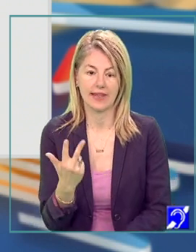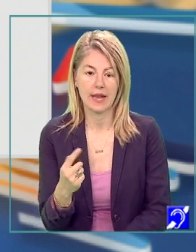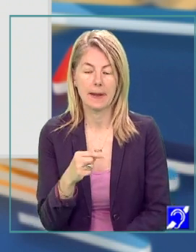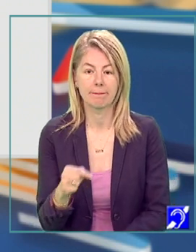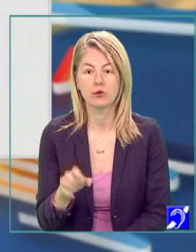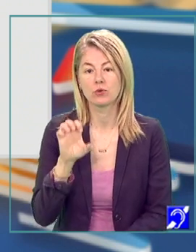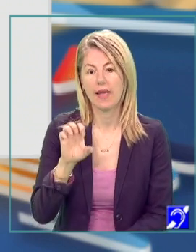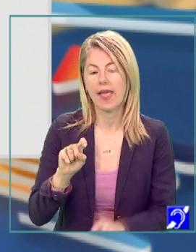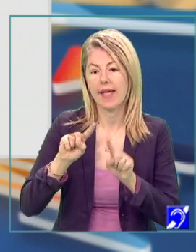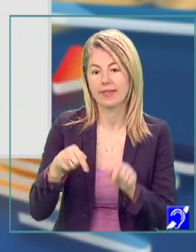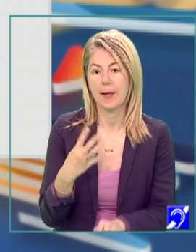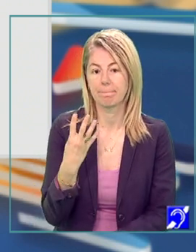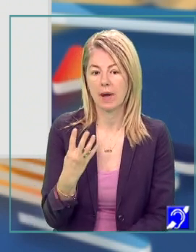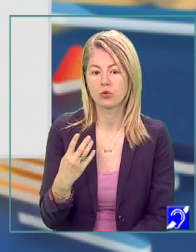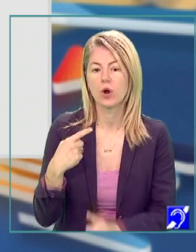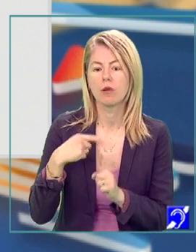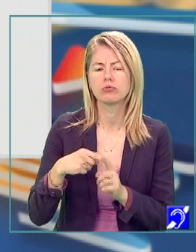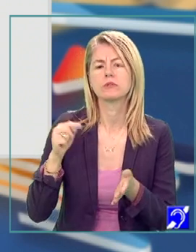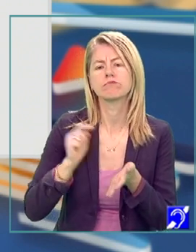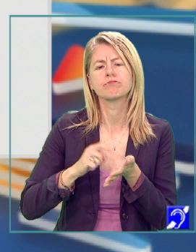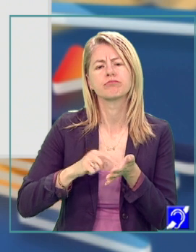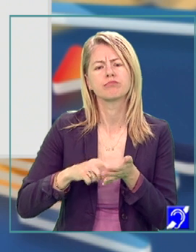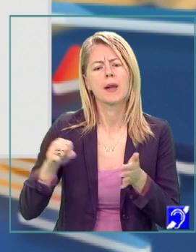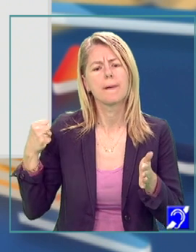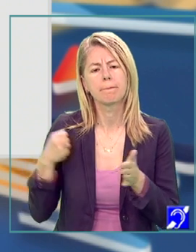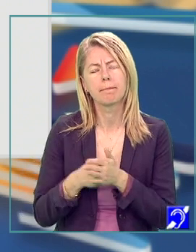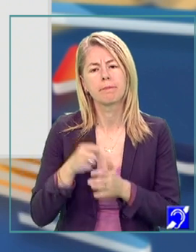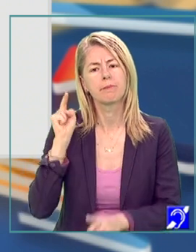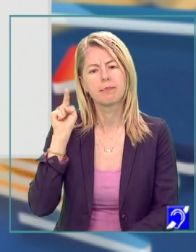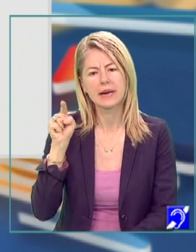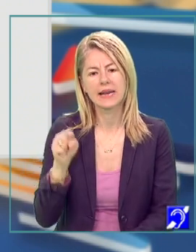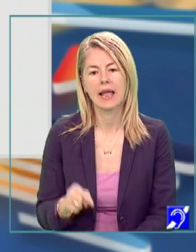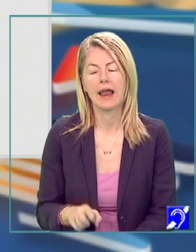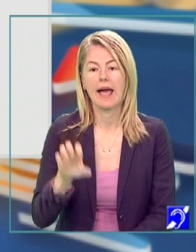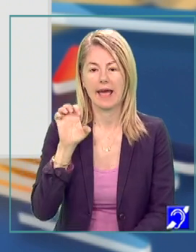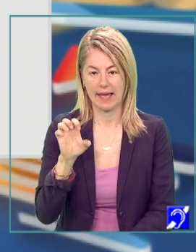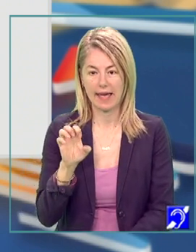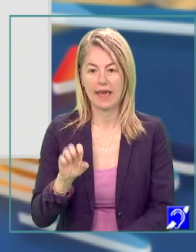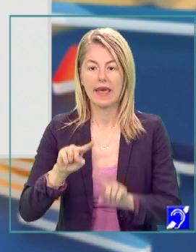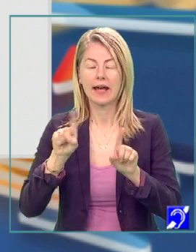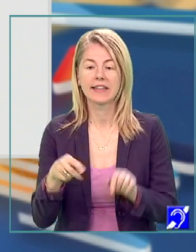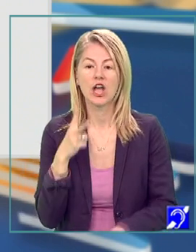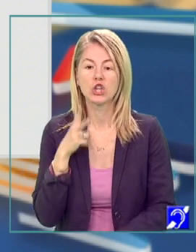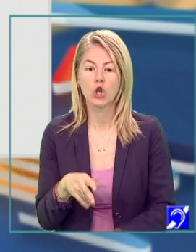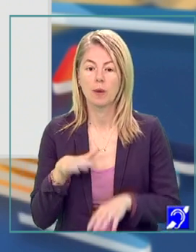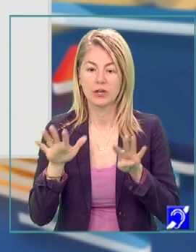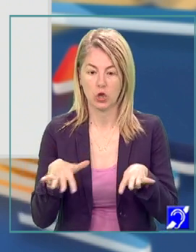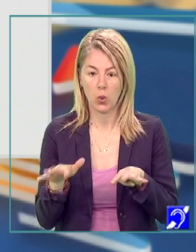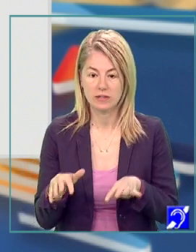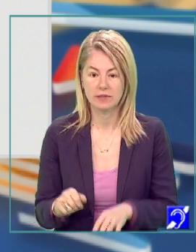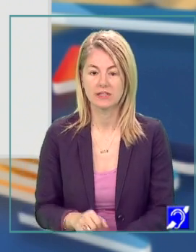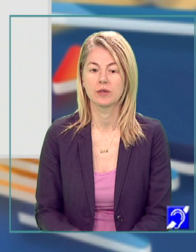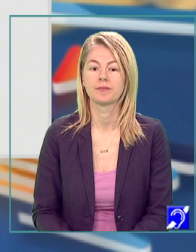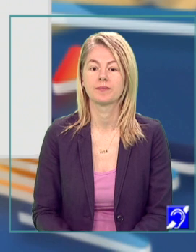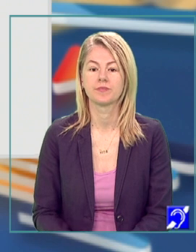3 minus E de 4 plus și așa mai departe până la plus E